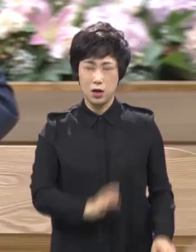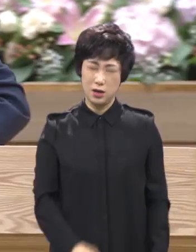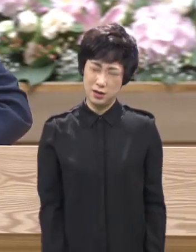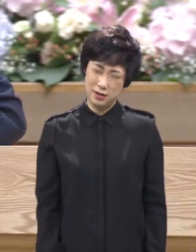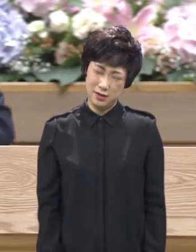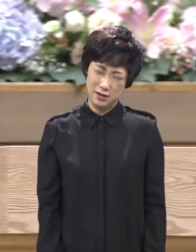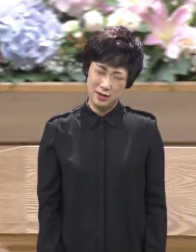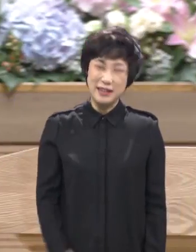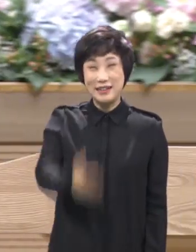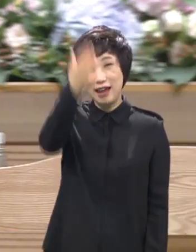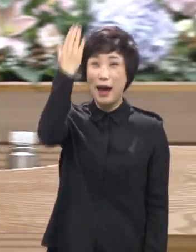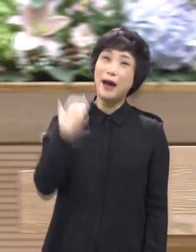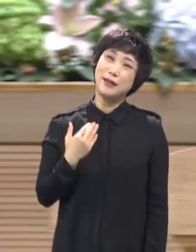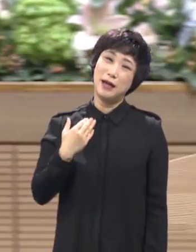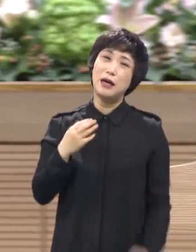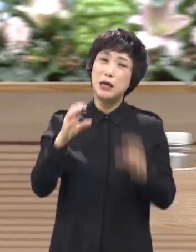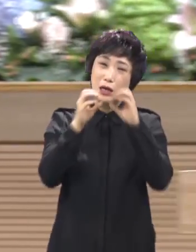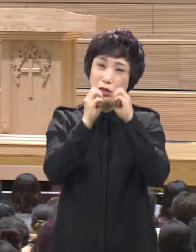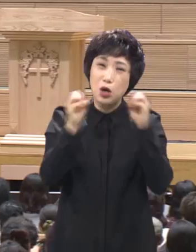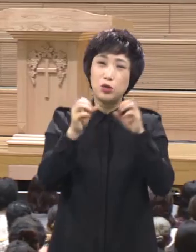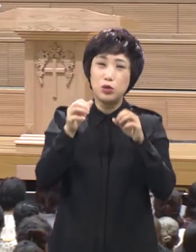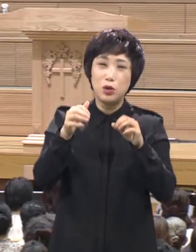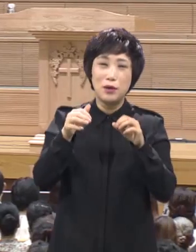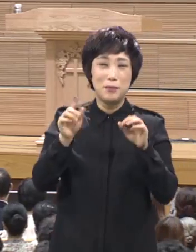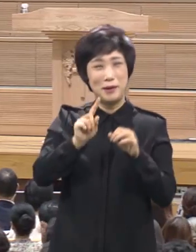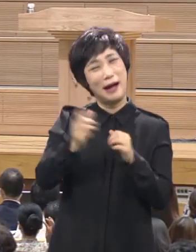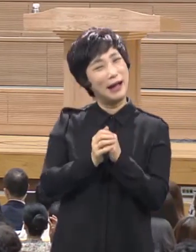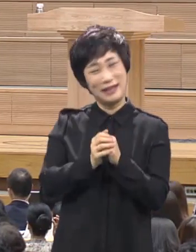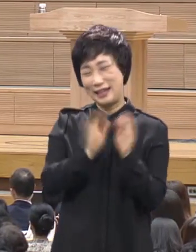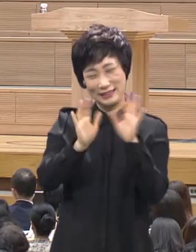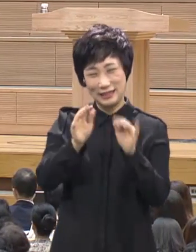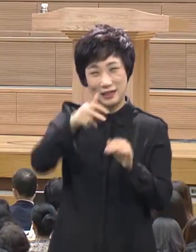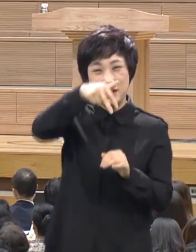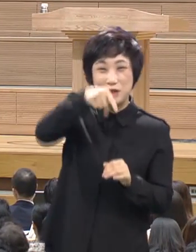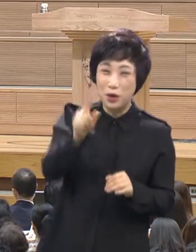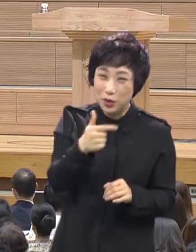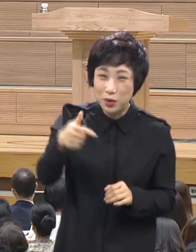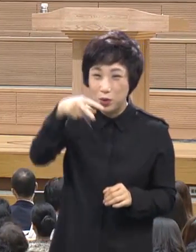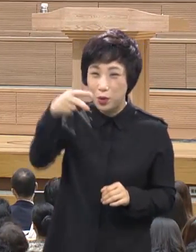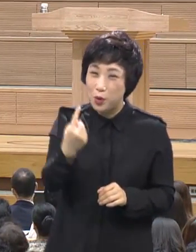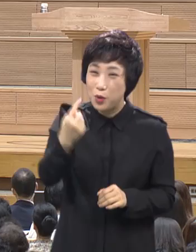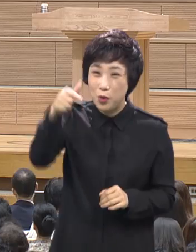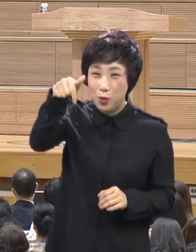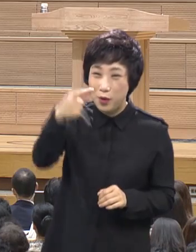옛날에 전도관에 말이요, 전도관에